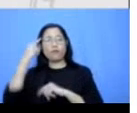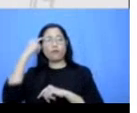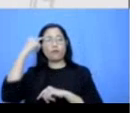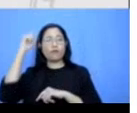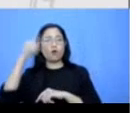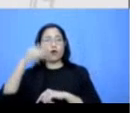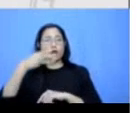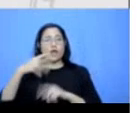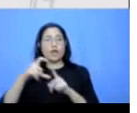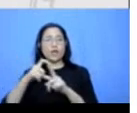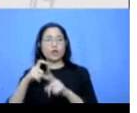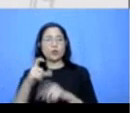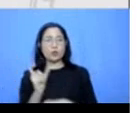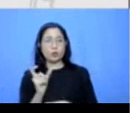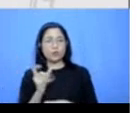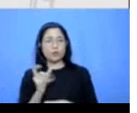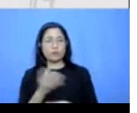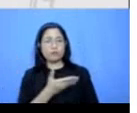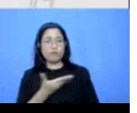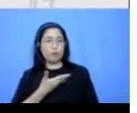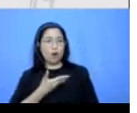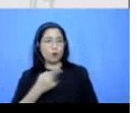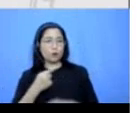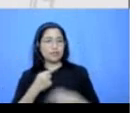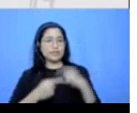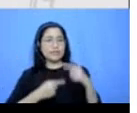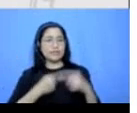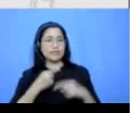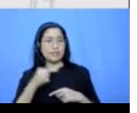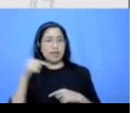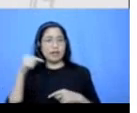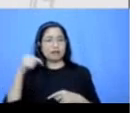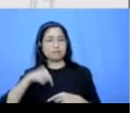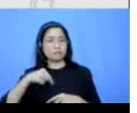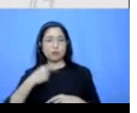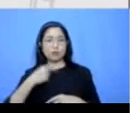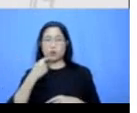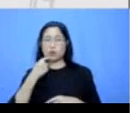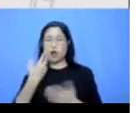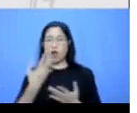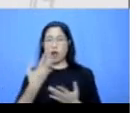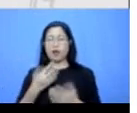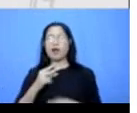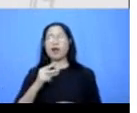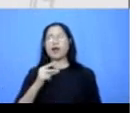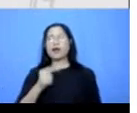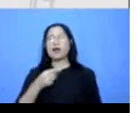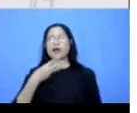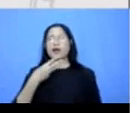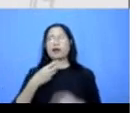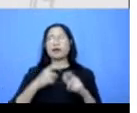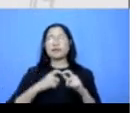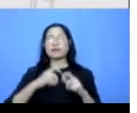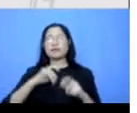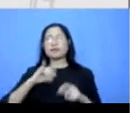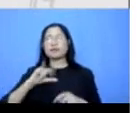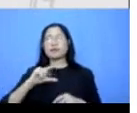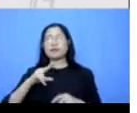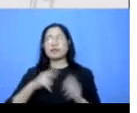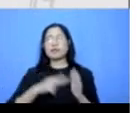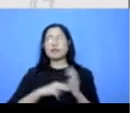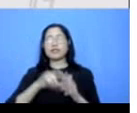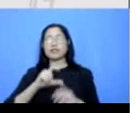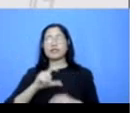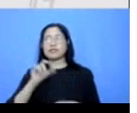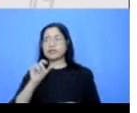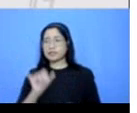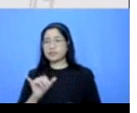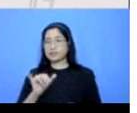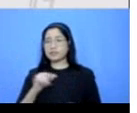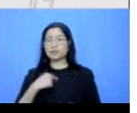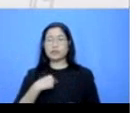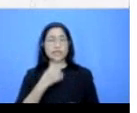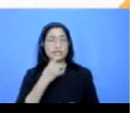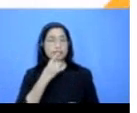dengan Bapak dan Ibu pada hari ini tentang resiliensi. Saya minta izin untuk share screen ya Bapak dan Ibu.